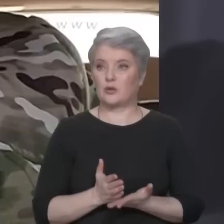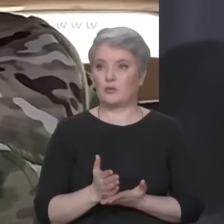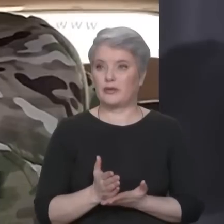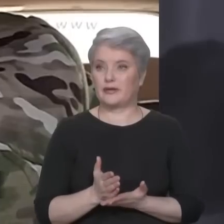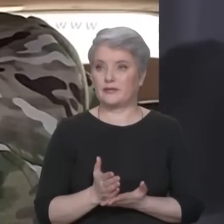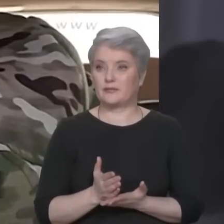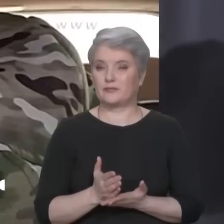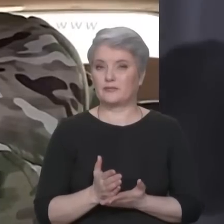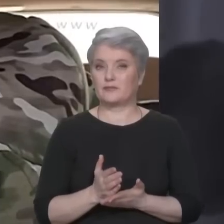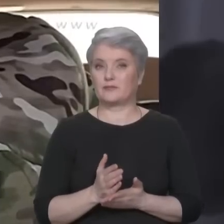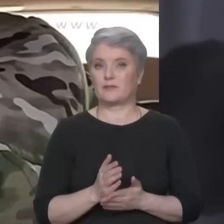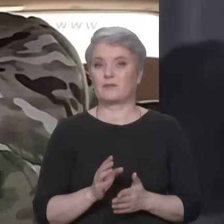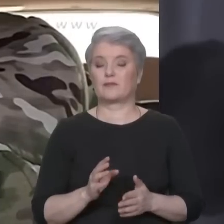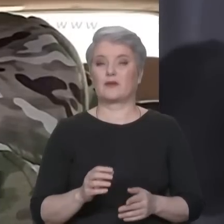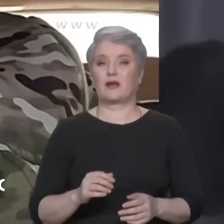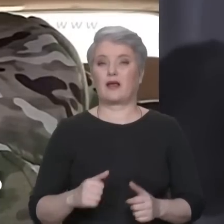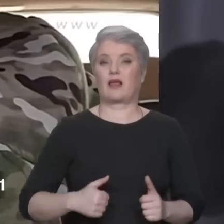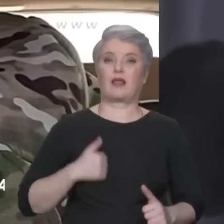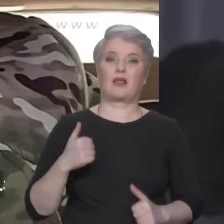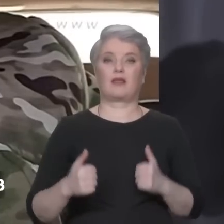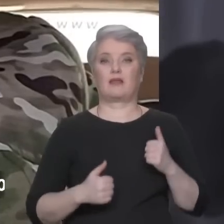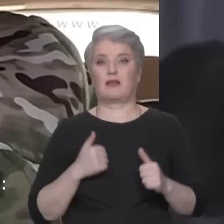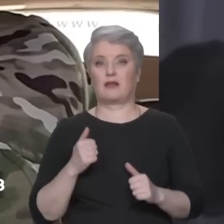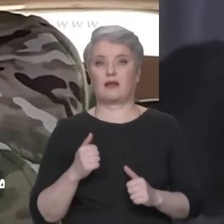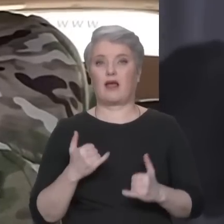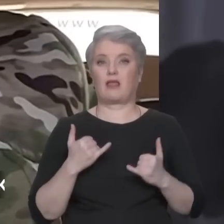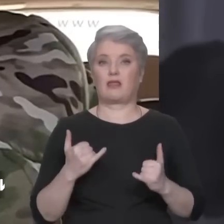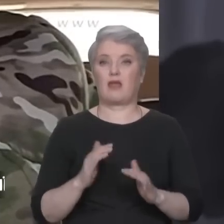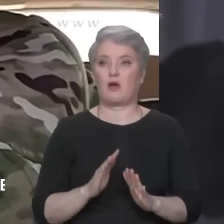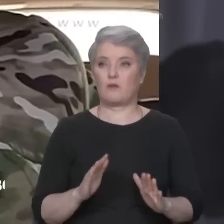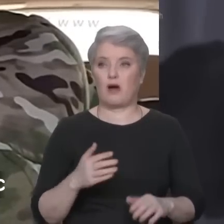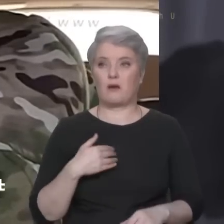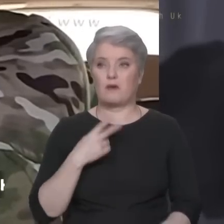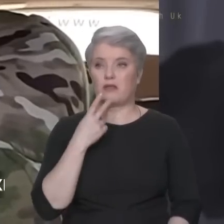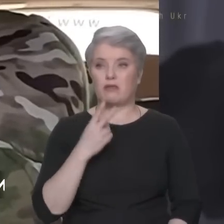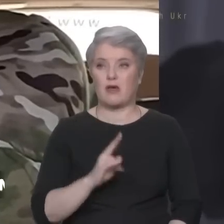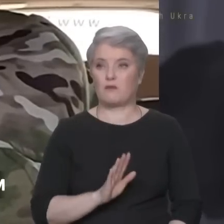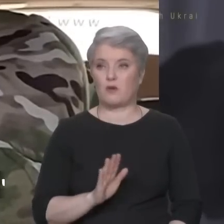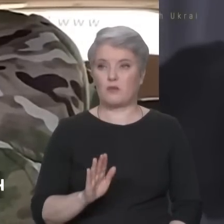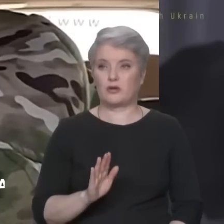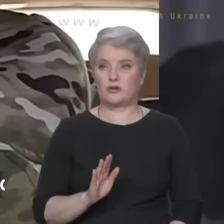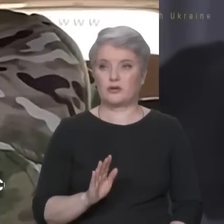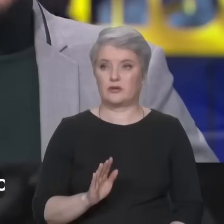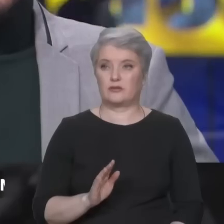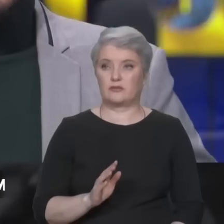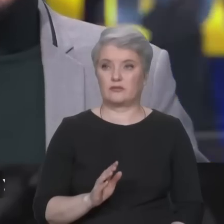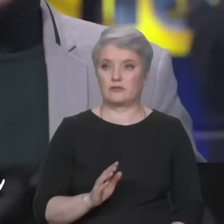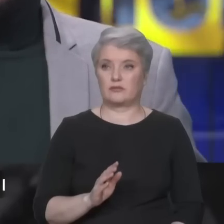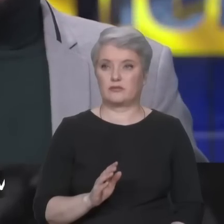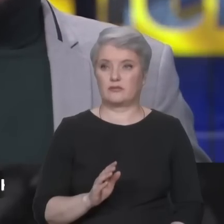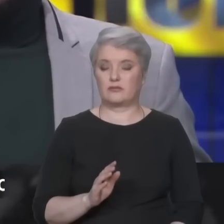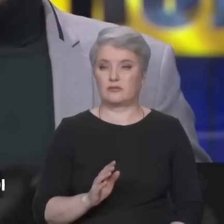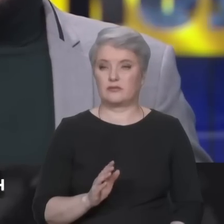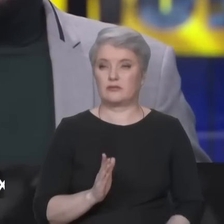там шапкозакидательських настроїв чи неповаги ми не побачили. Тому